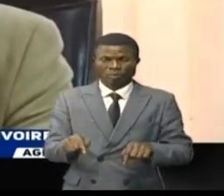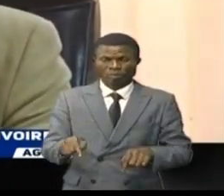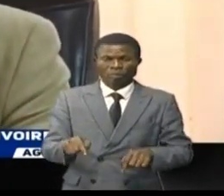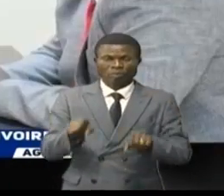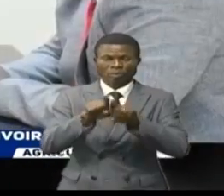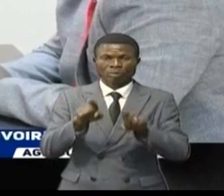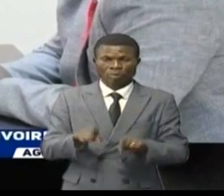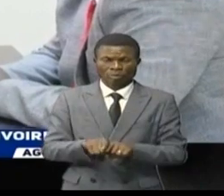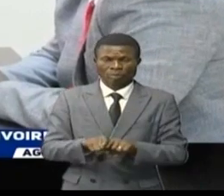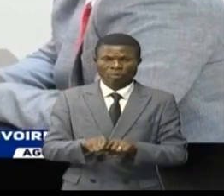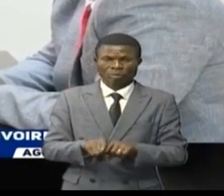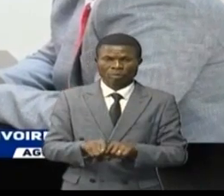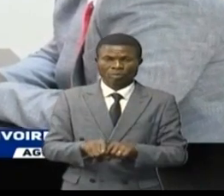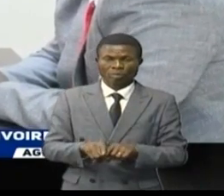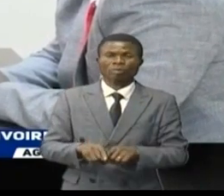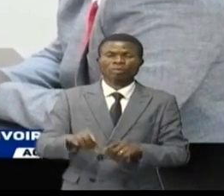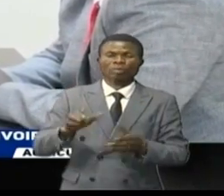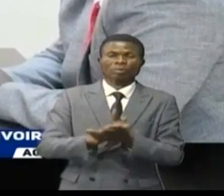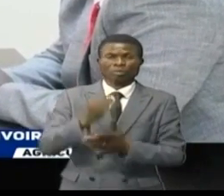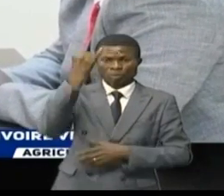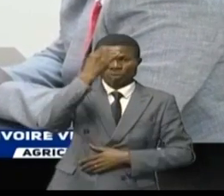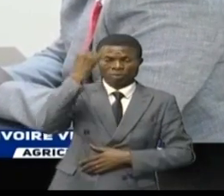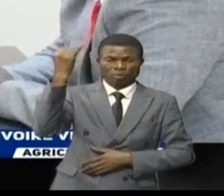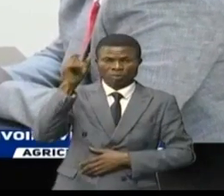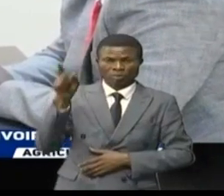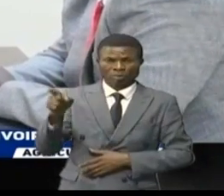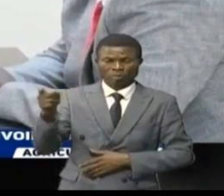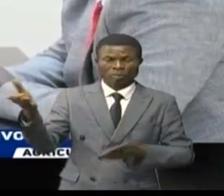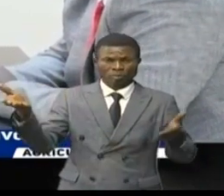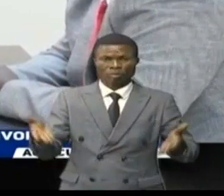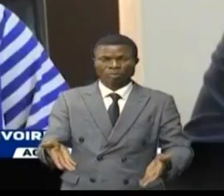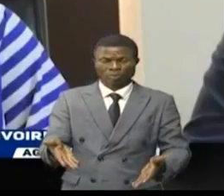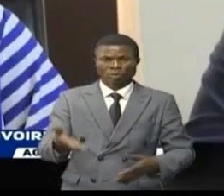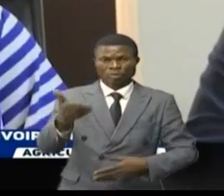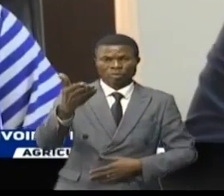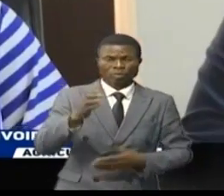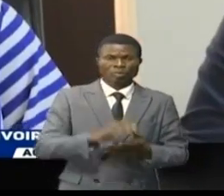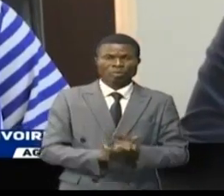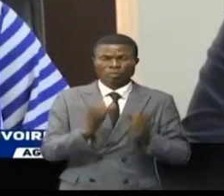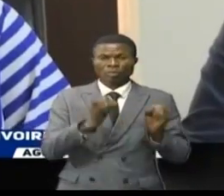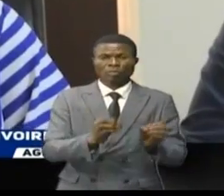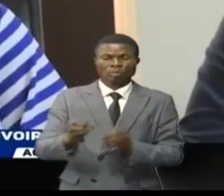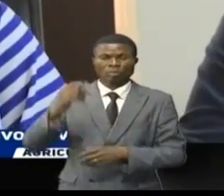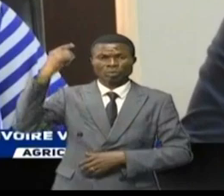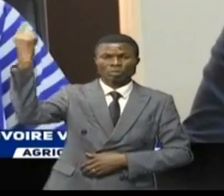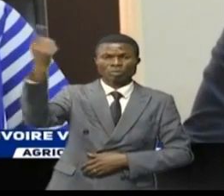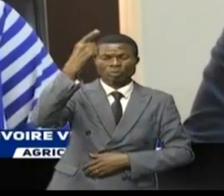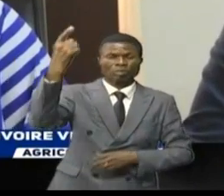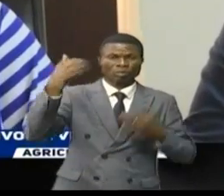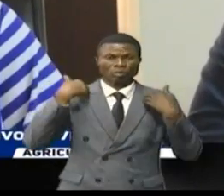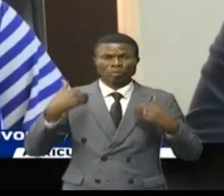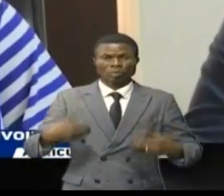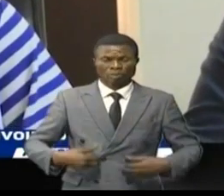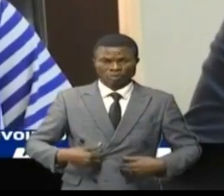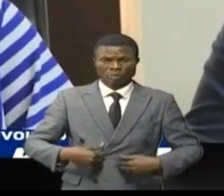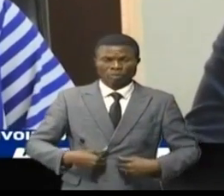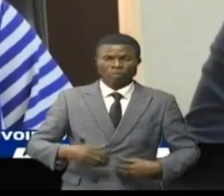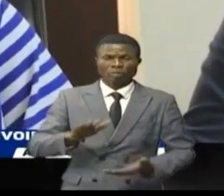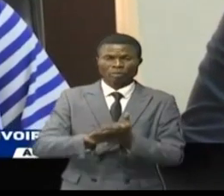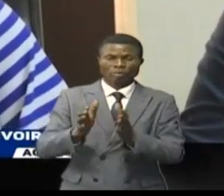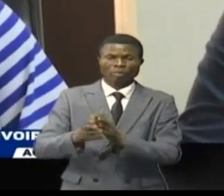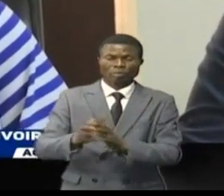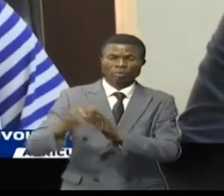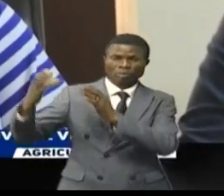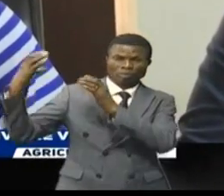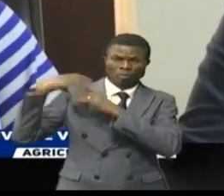celle de la Mauritanie, Dr Ndiaye Fati Charlotte. L'Organisation mondiale de la santé va se charger de